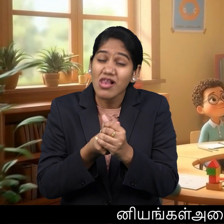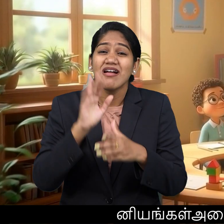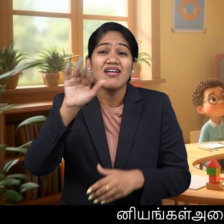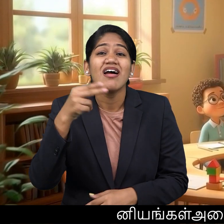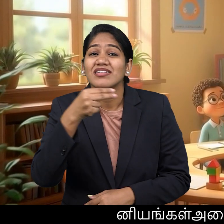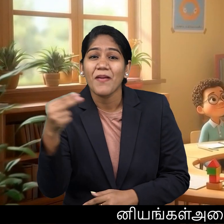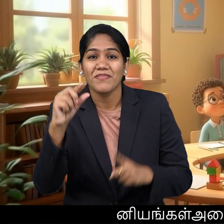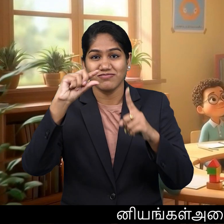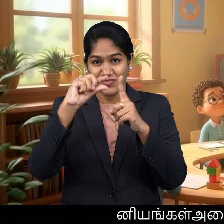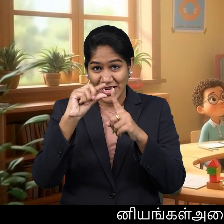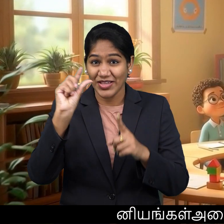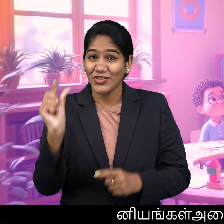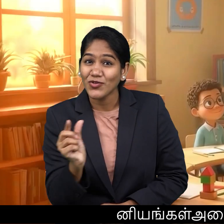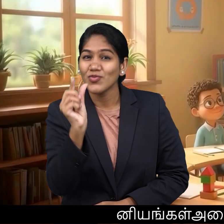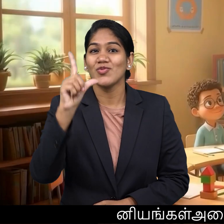ஆகும்.